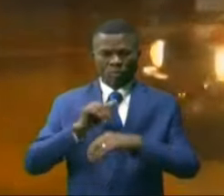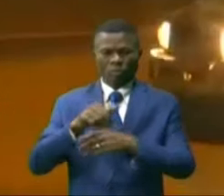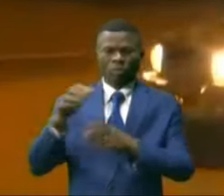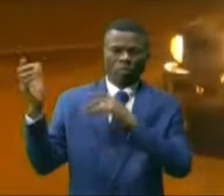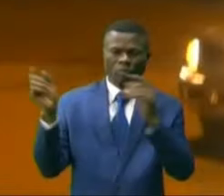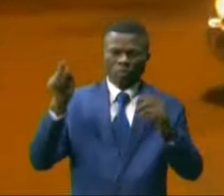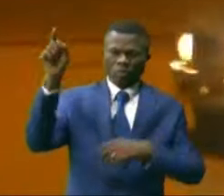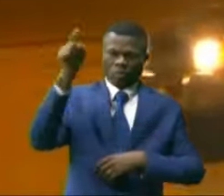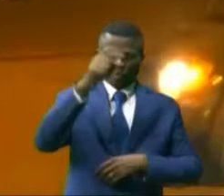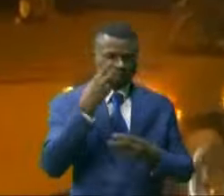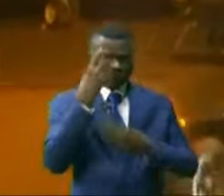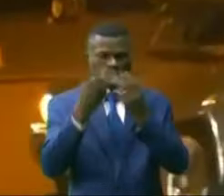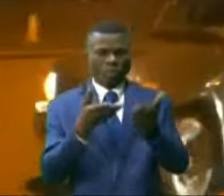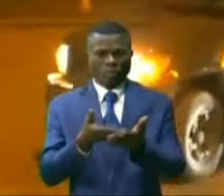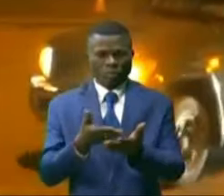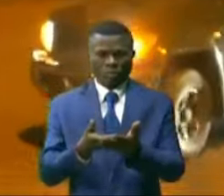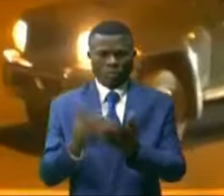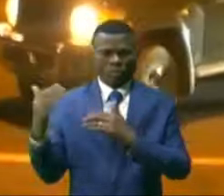fronts.